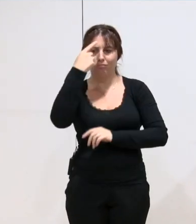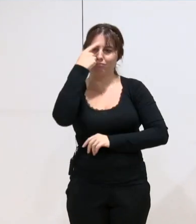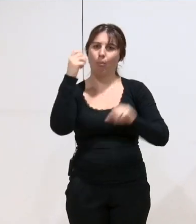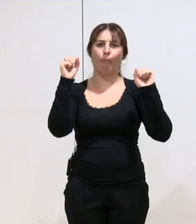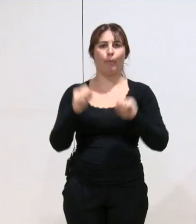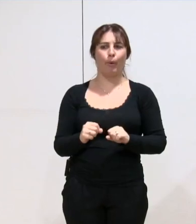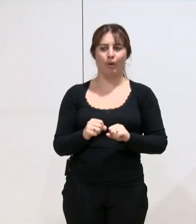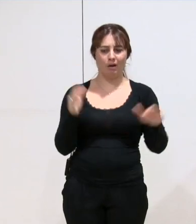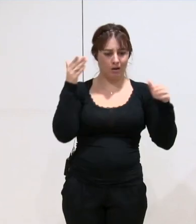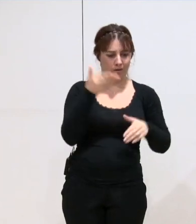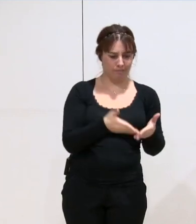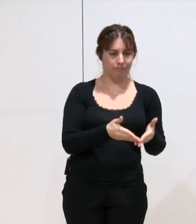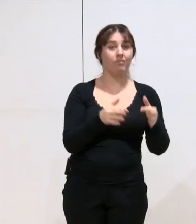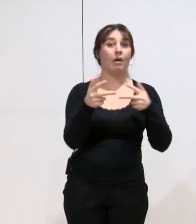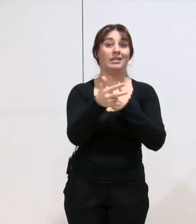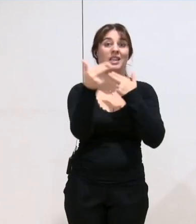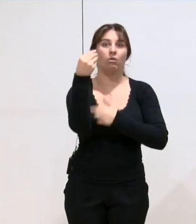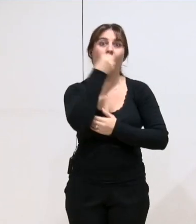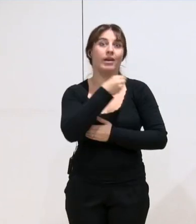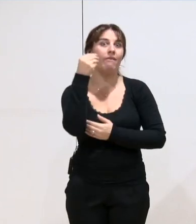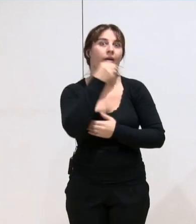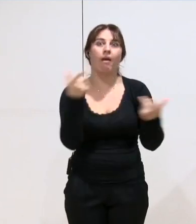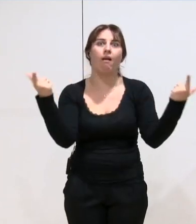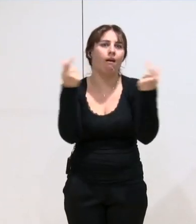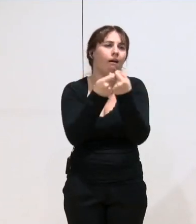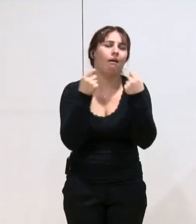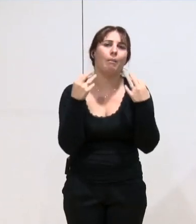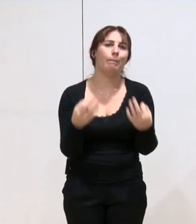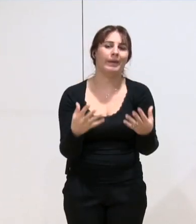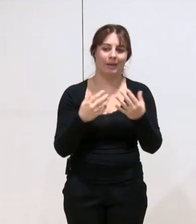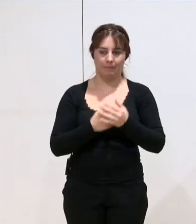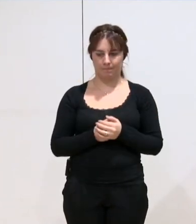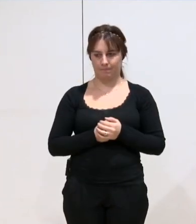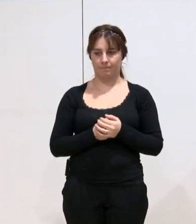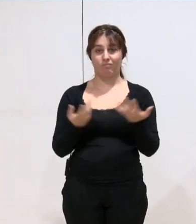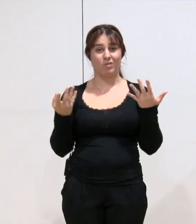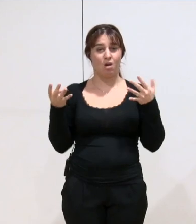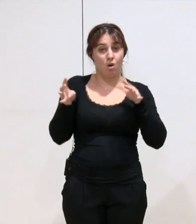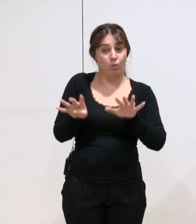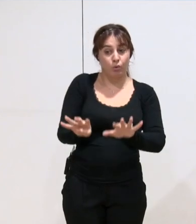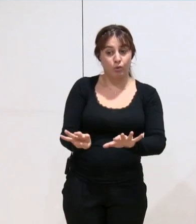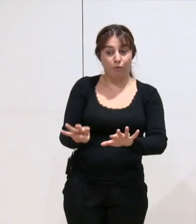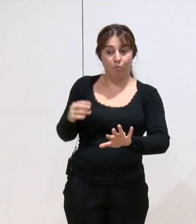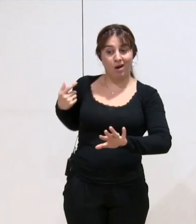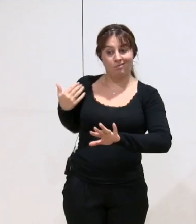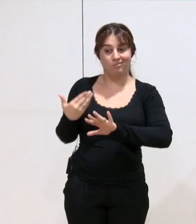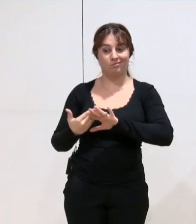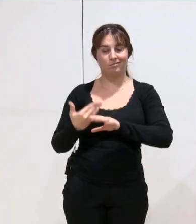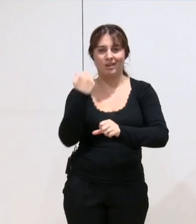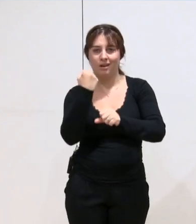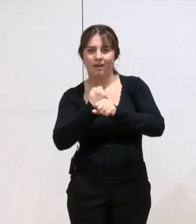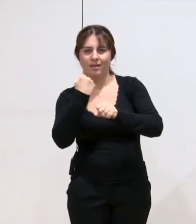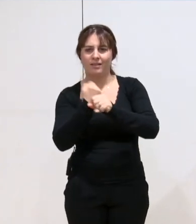saisons hivernales. Depuis 9 mois, nous avons démarré un travail